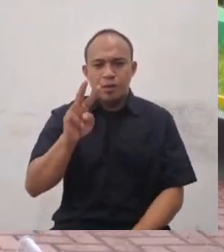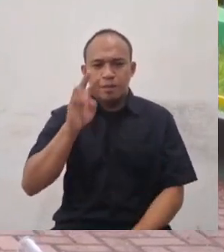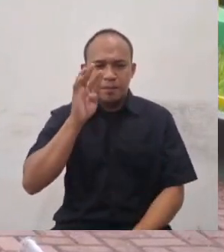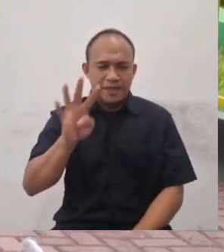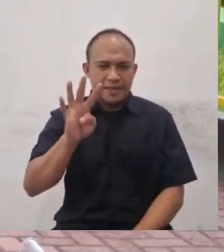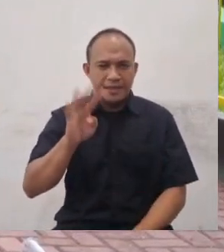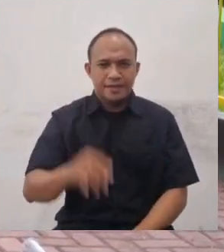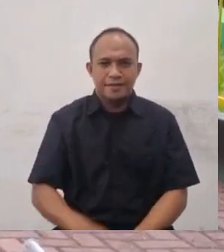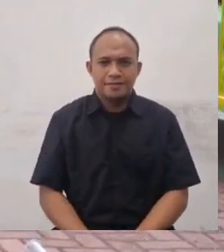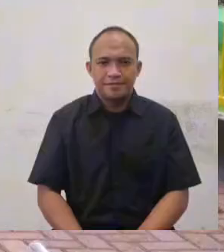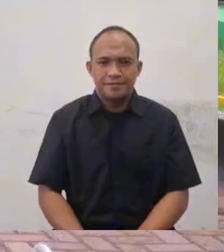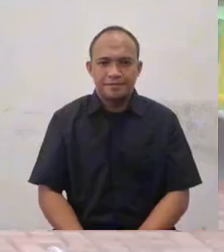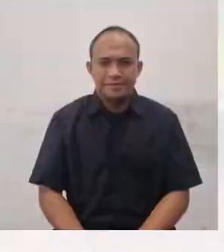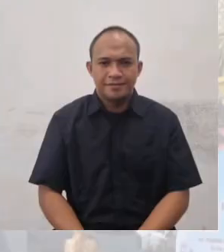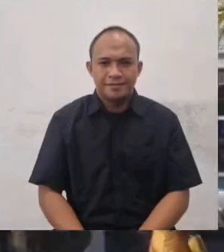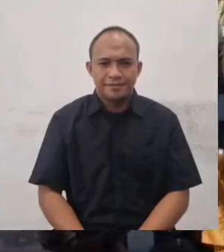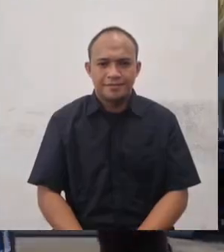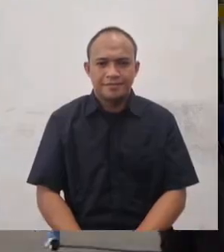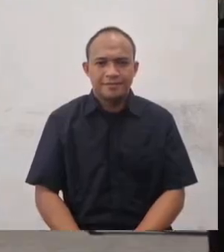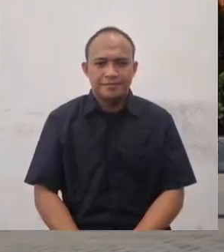2024.